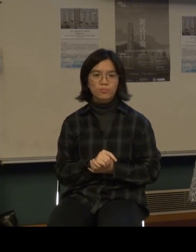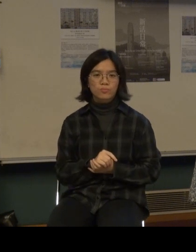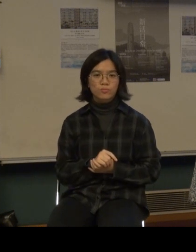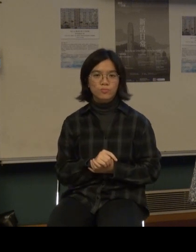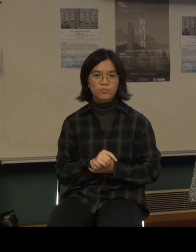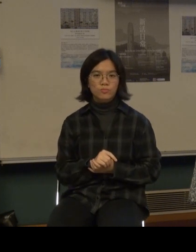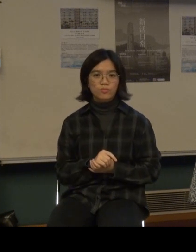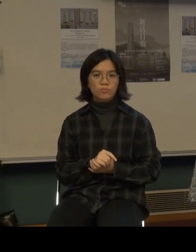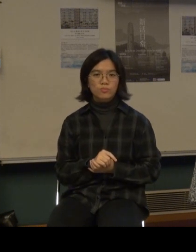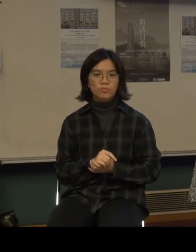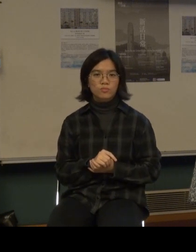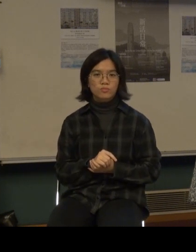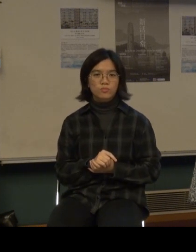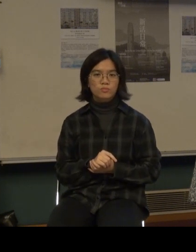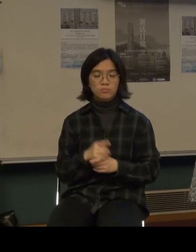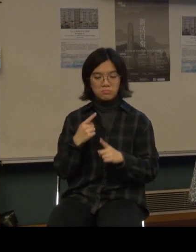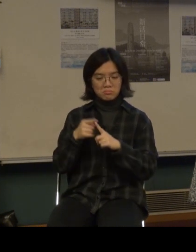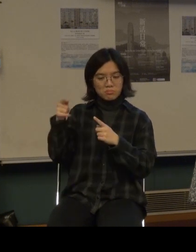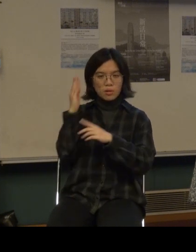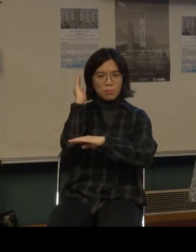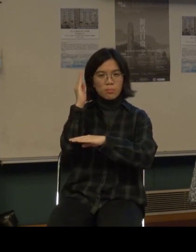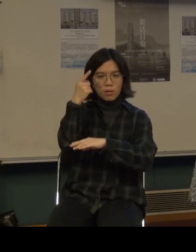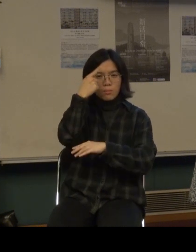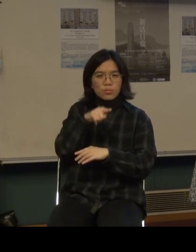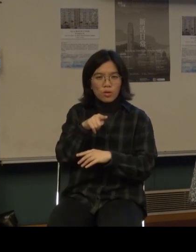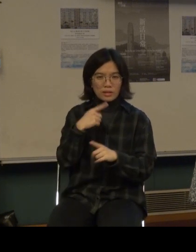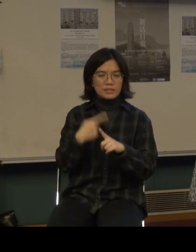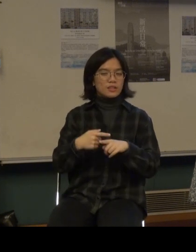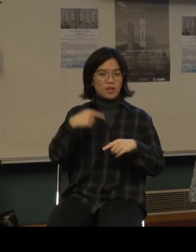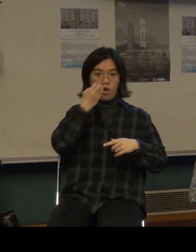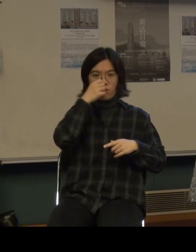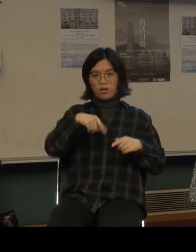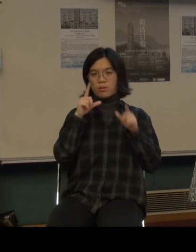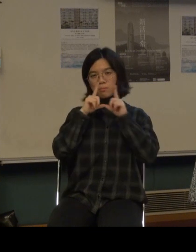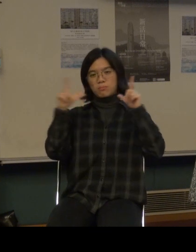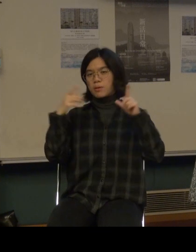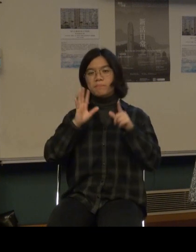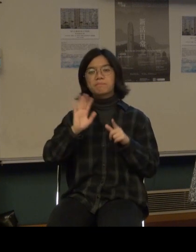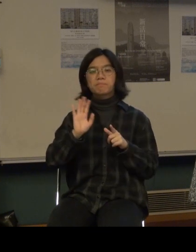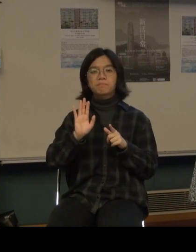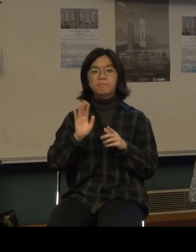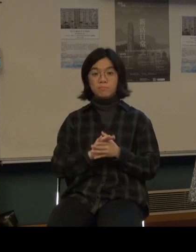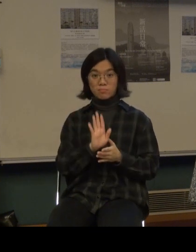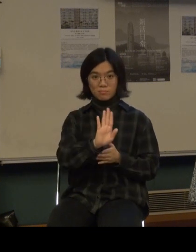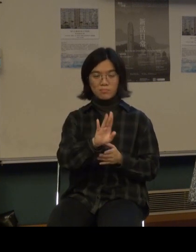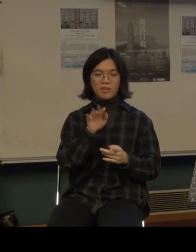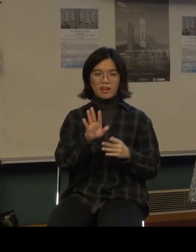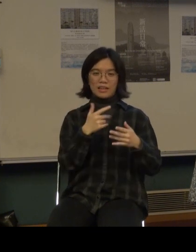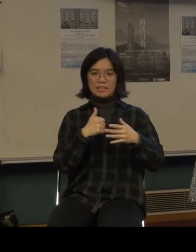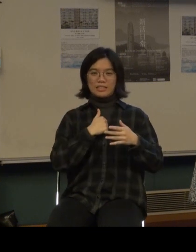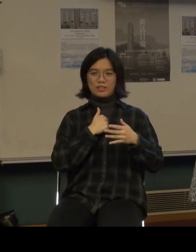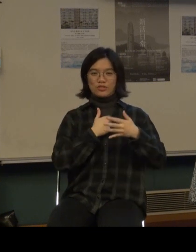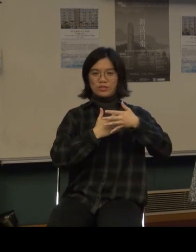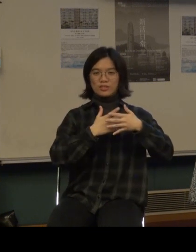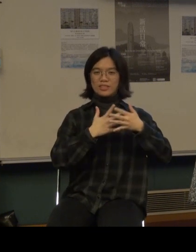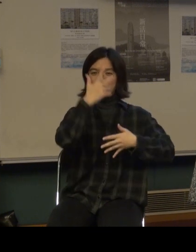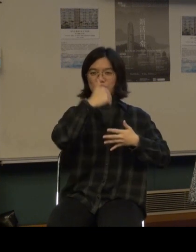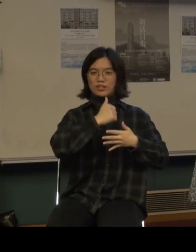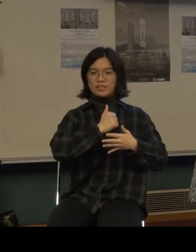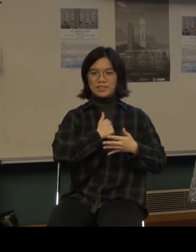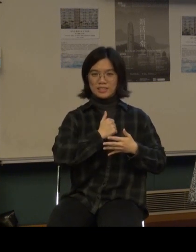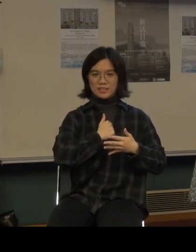是一個什麼的人呢？這個人呢其實他就不是很出名的在香港，反而是他的建築師樓他的拍檔呢就是很出名